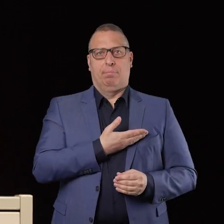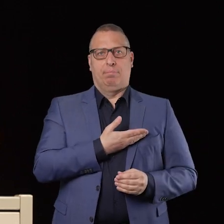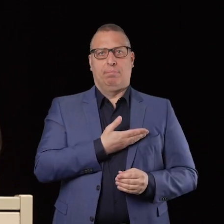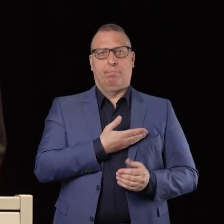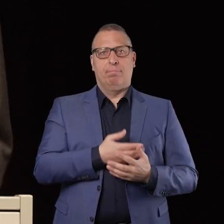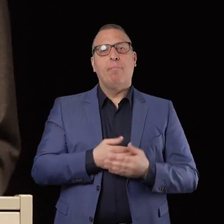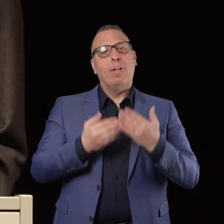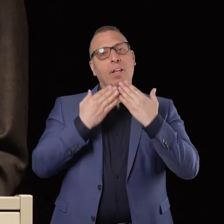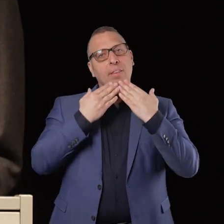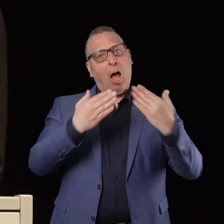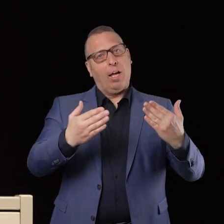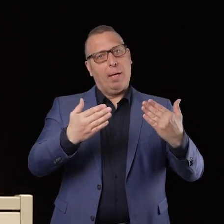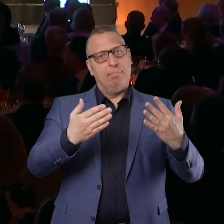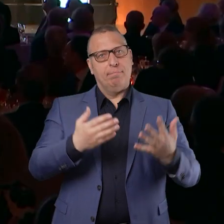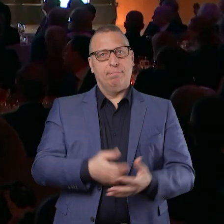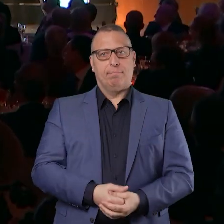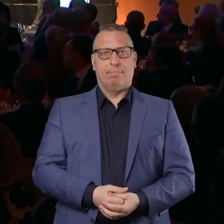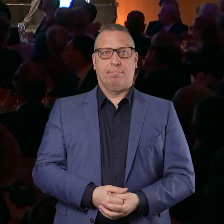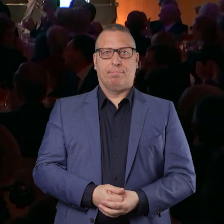wird. Danke.